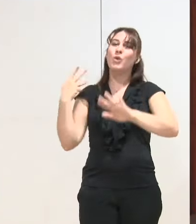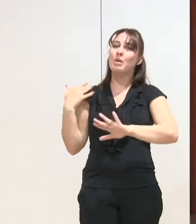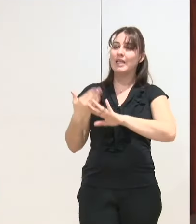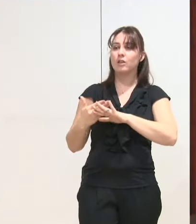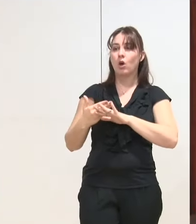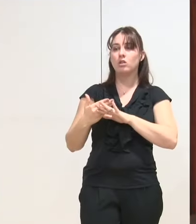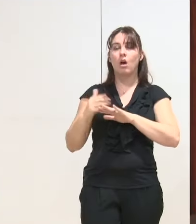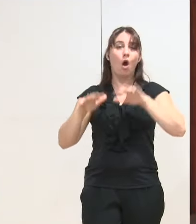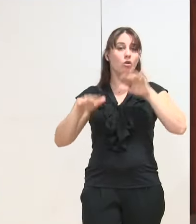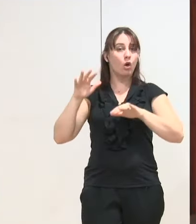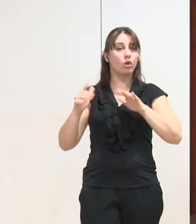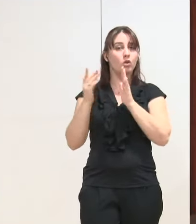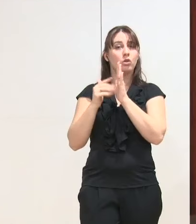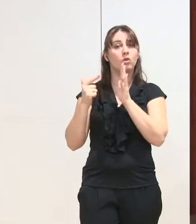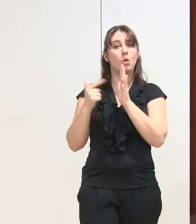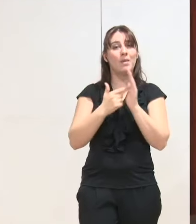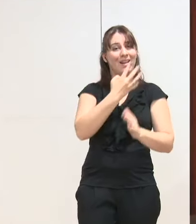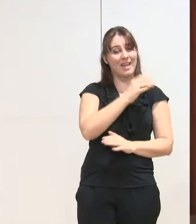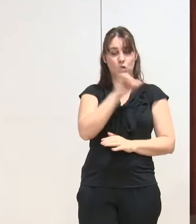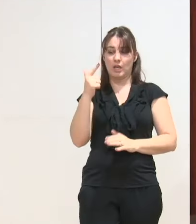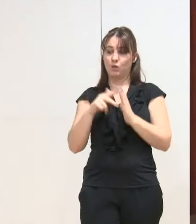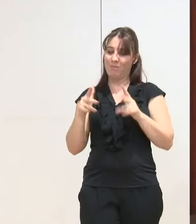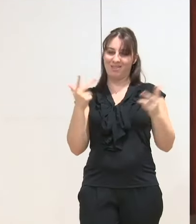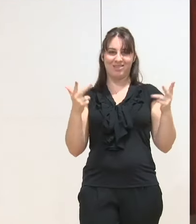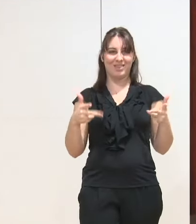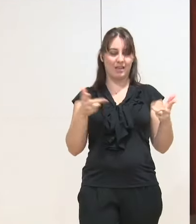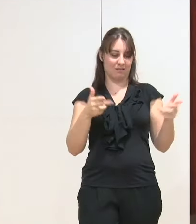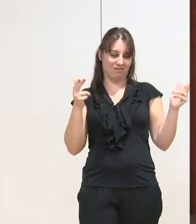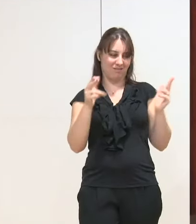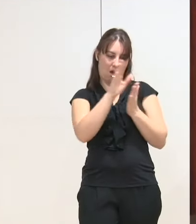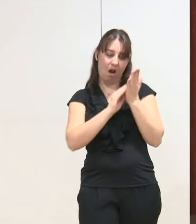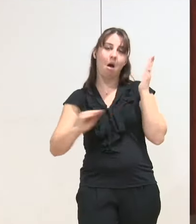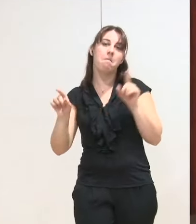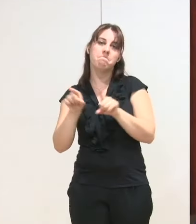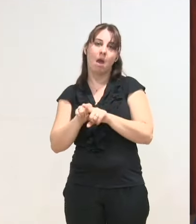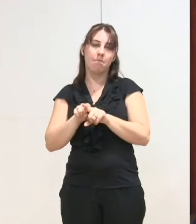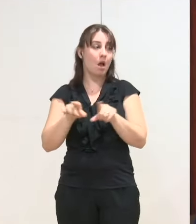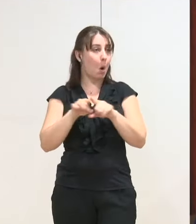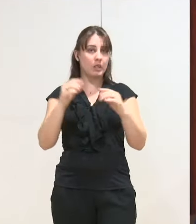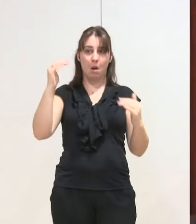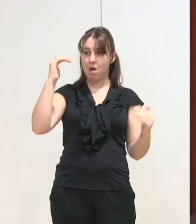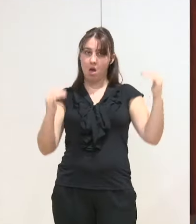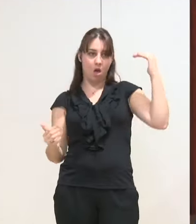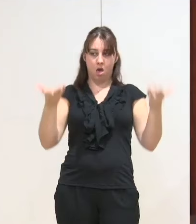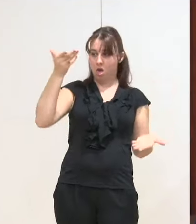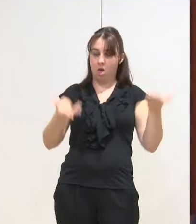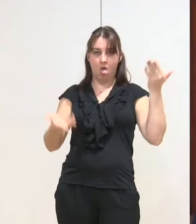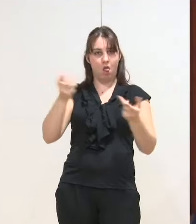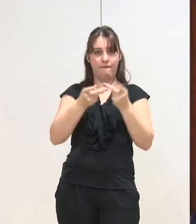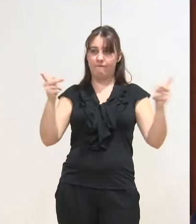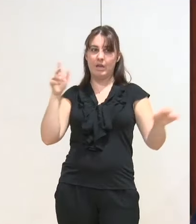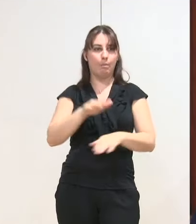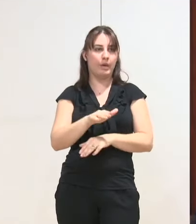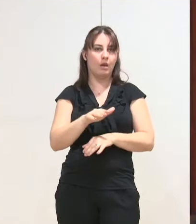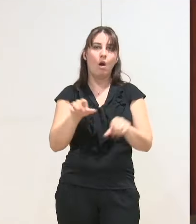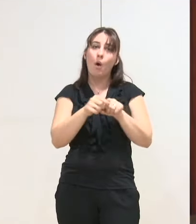tendances observées entre 2004 et 2013 et vous concluez à l'équation financière quasi impossible de la ville alors même que